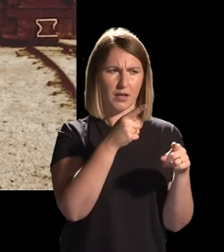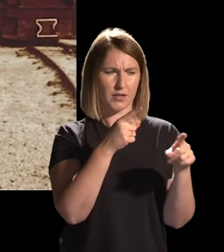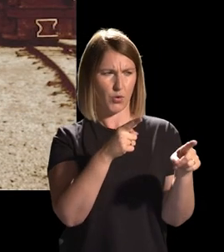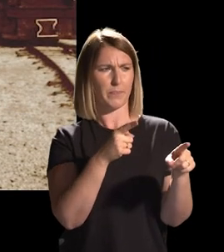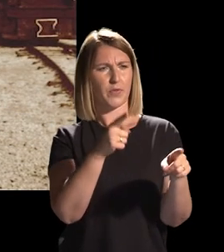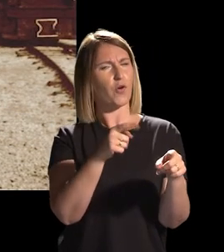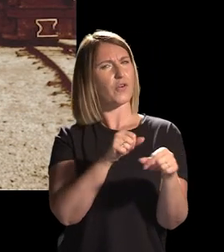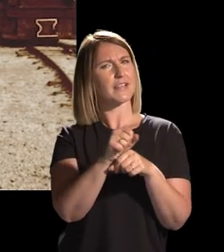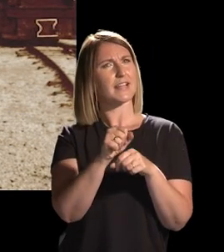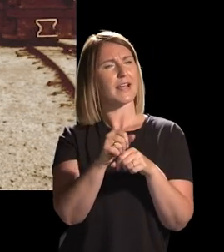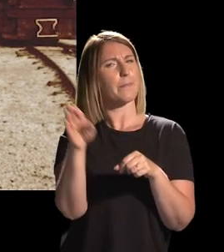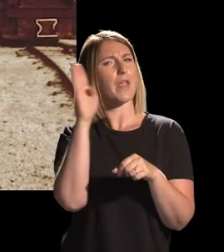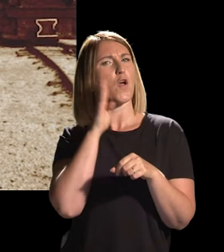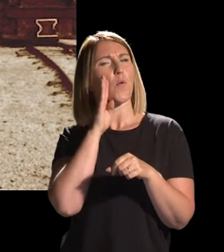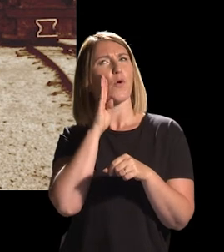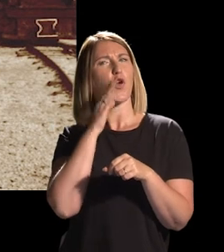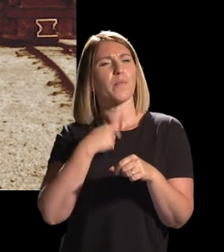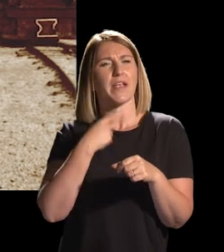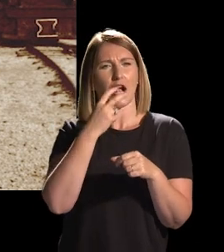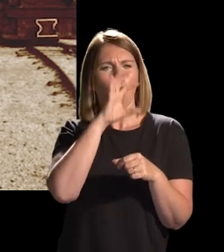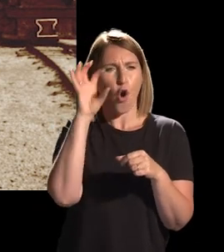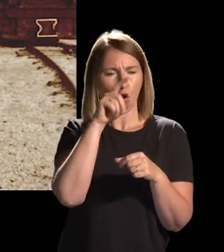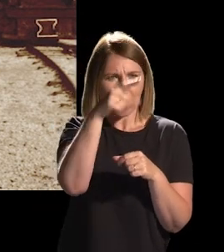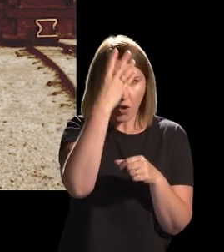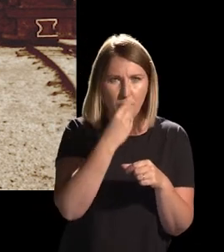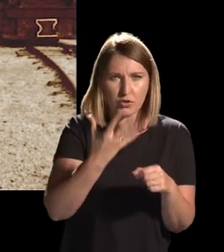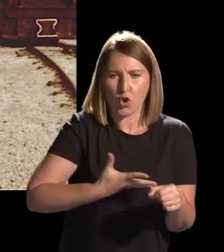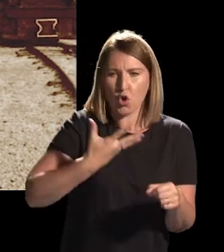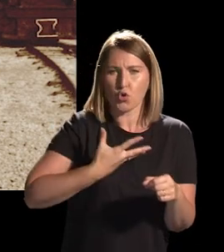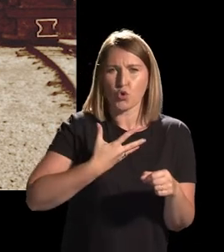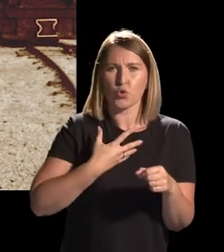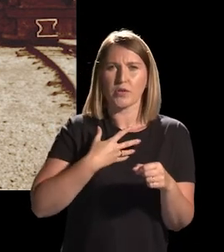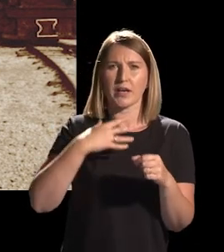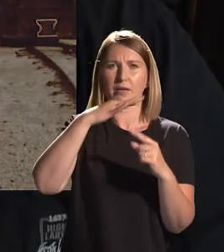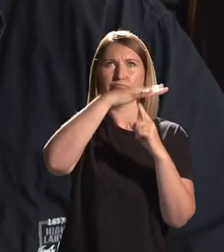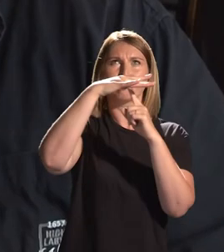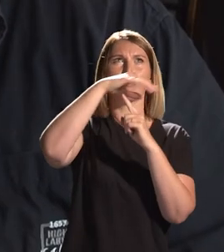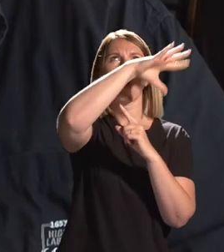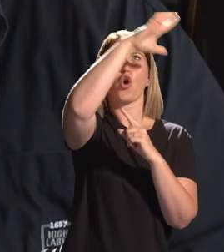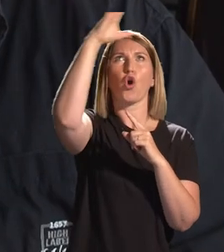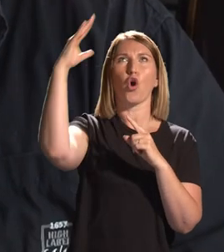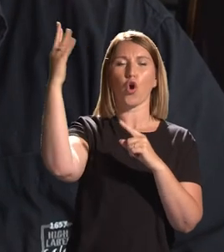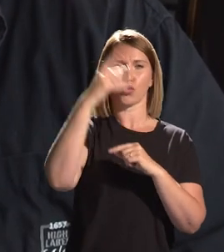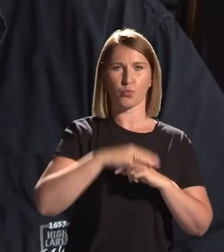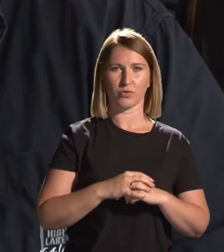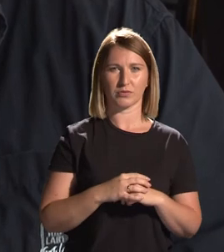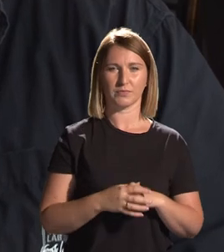siła oddziaływania kosmosu, to poczucie kosmicznej siły ci towarzyszy? To powiedziałeś to, od czego powinniśmy zacząć